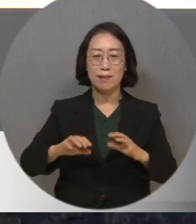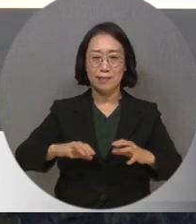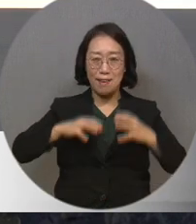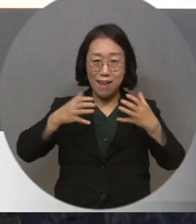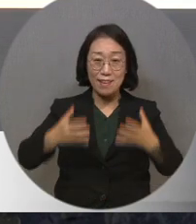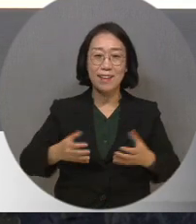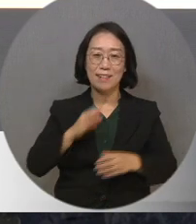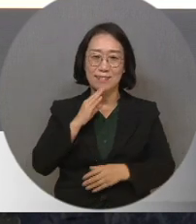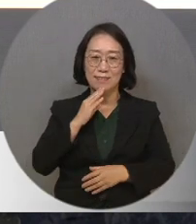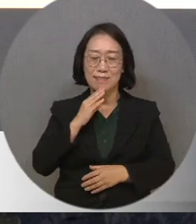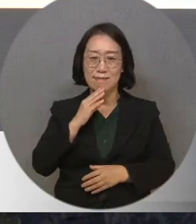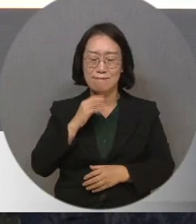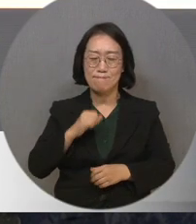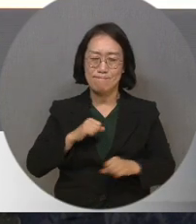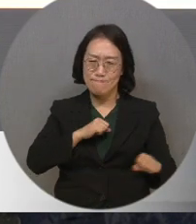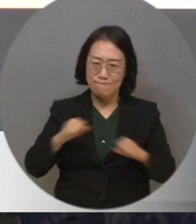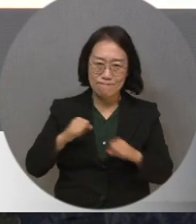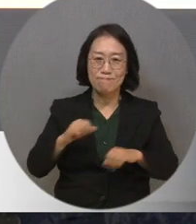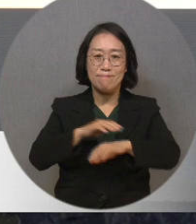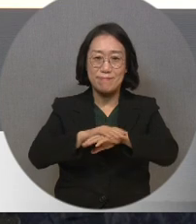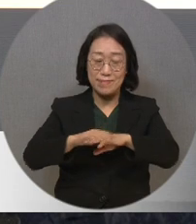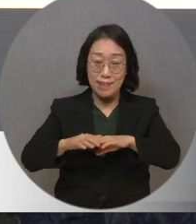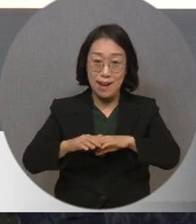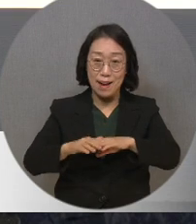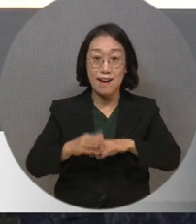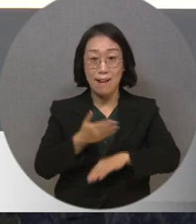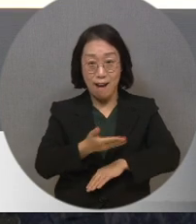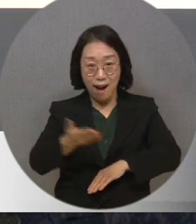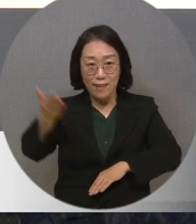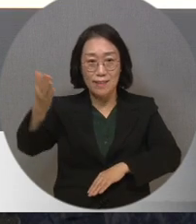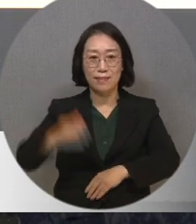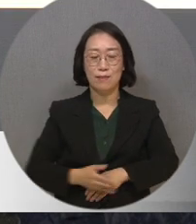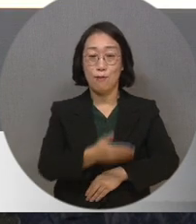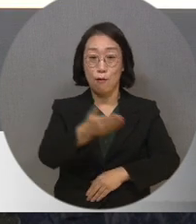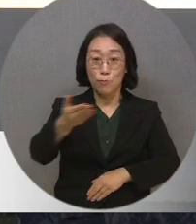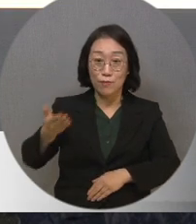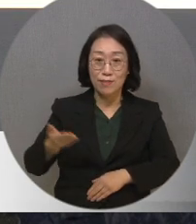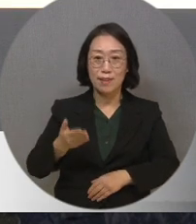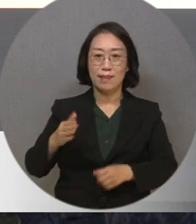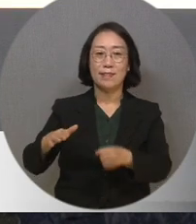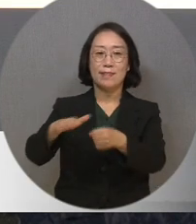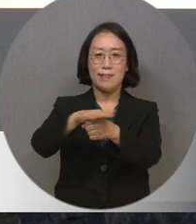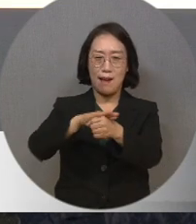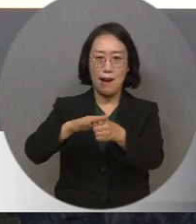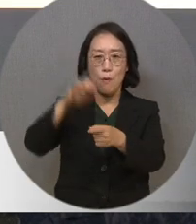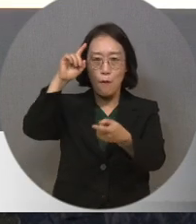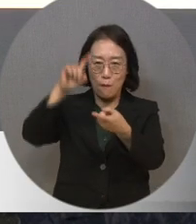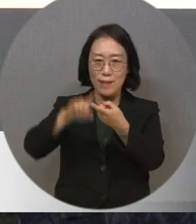힘껏 힘차게 나아가기를 기원하면서 많은 여러분들의